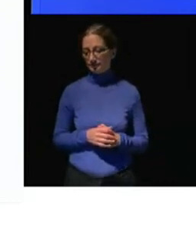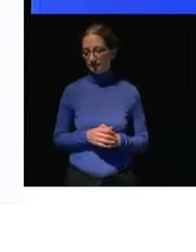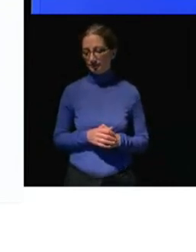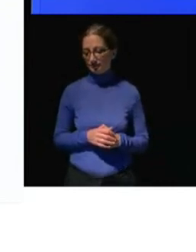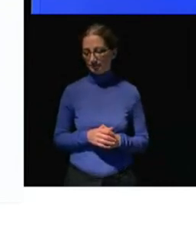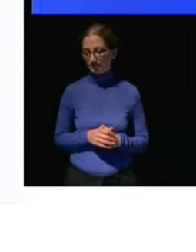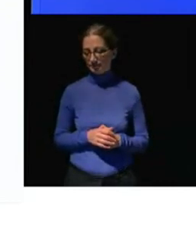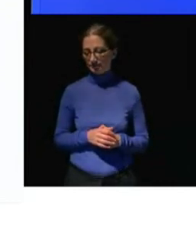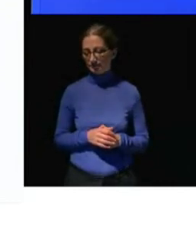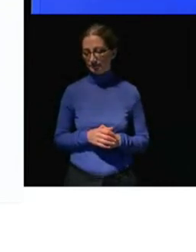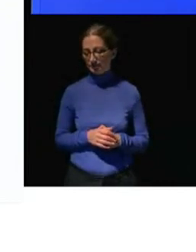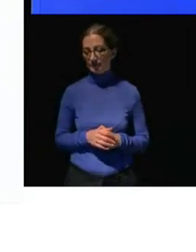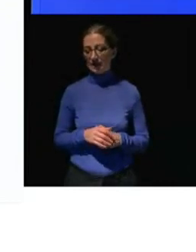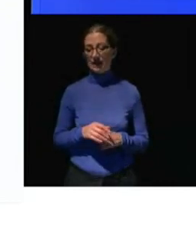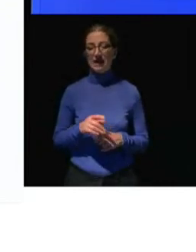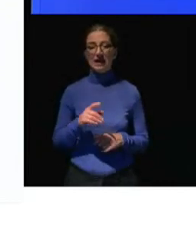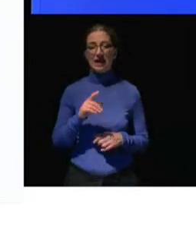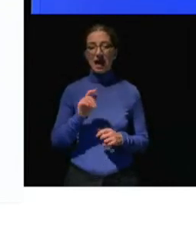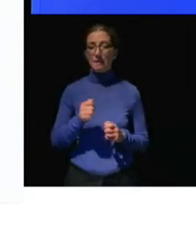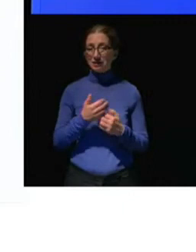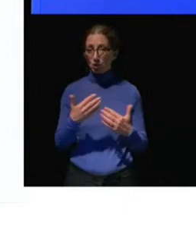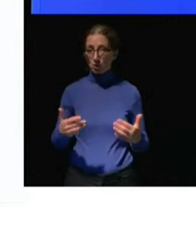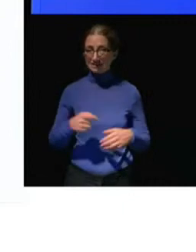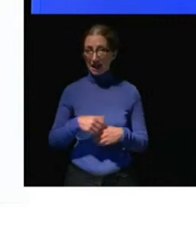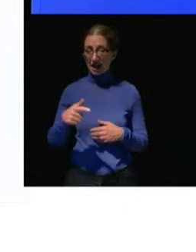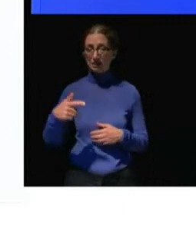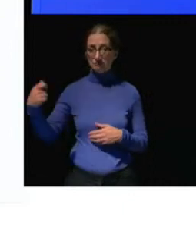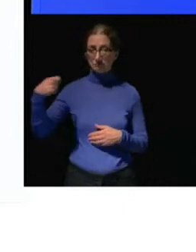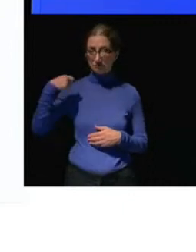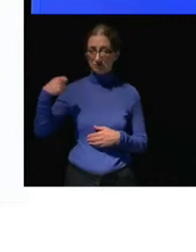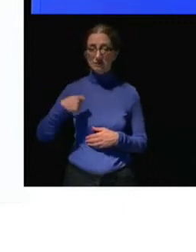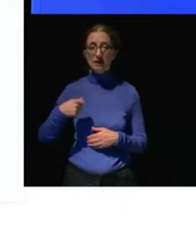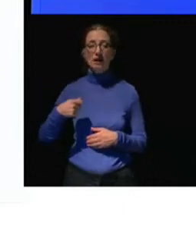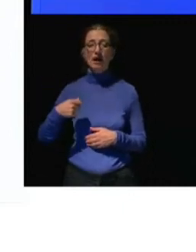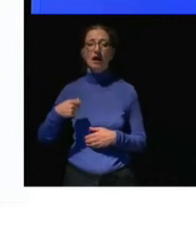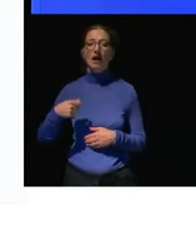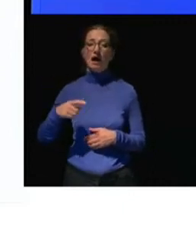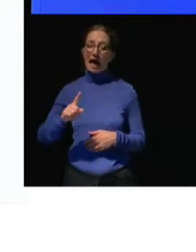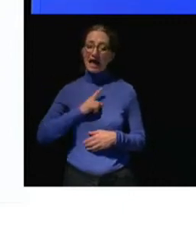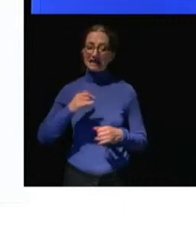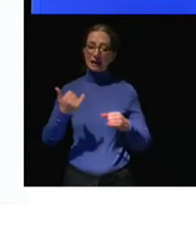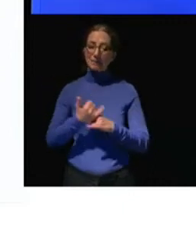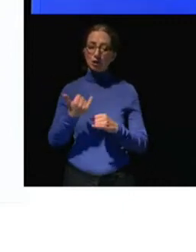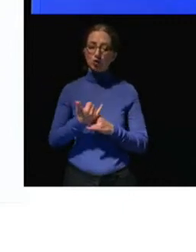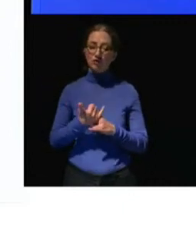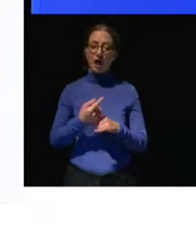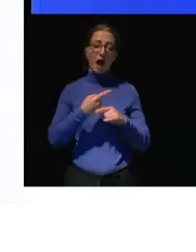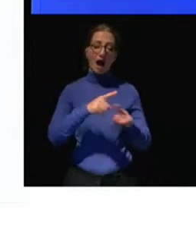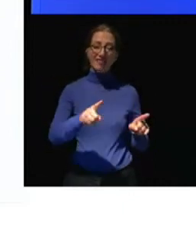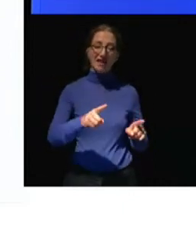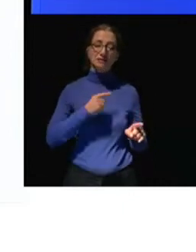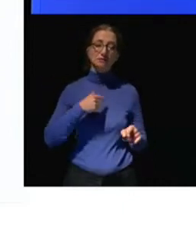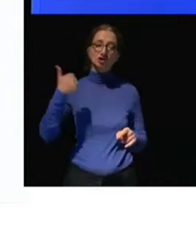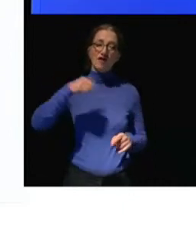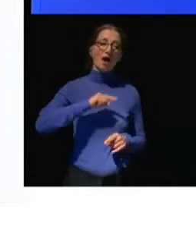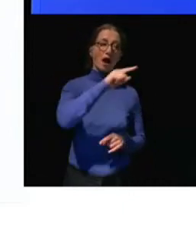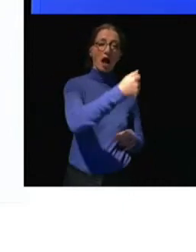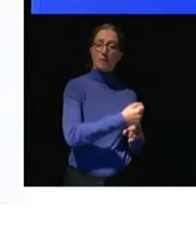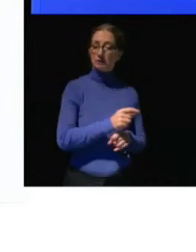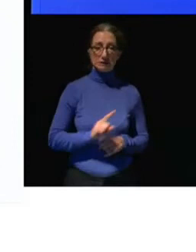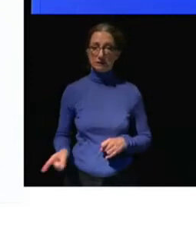Wer Leistungen bei Arbeitslosigkeit erhält, ist nicht gezwungen, einer Arbeit außerhalb des eigenen Berufs oder Berufsbereichs